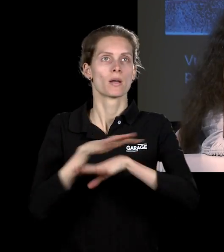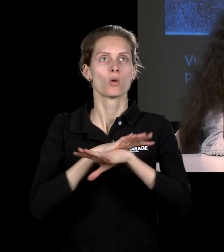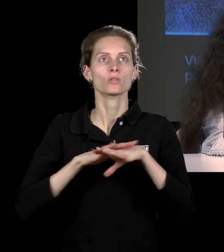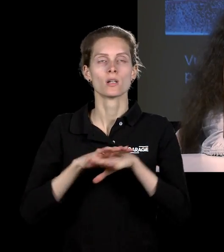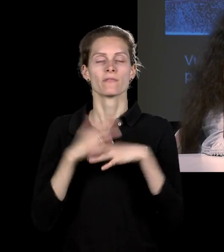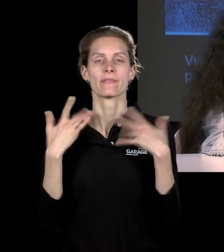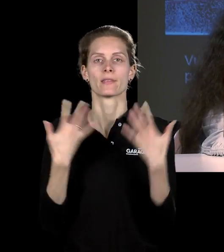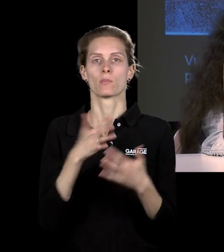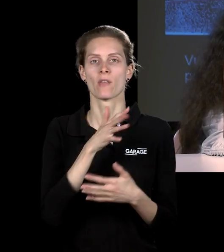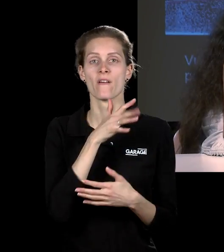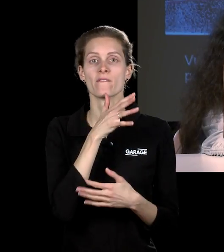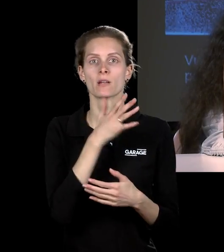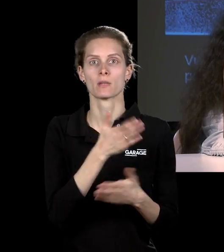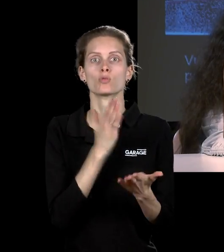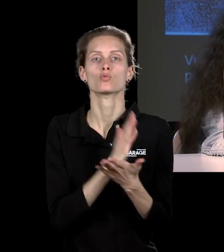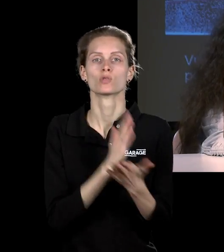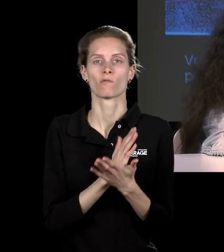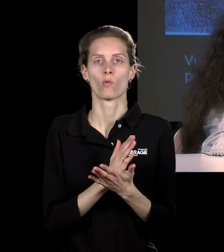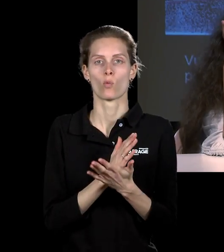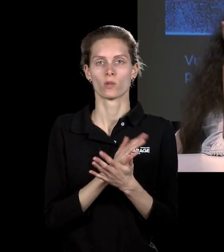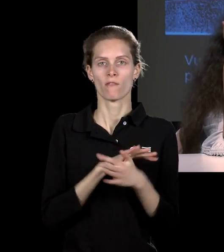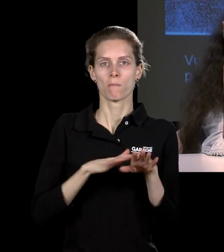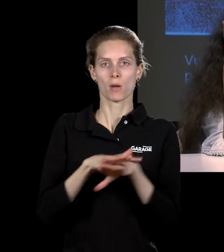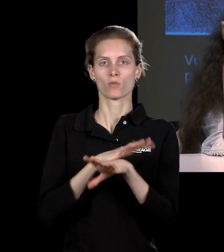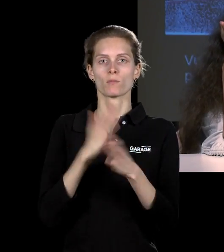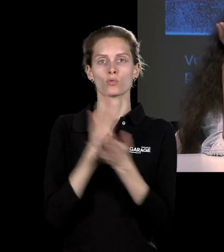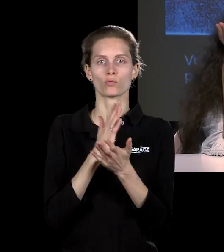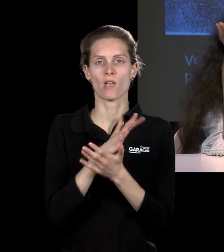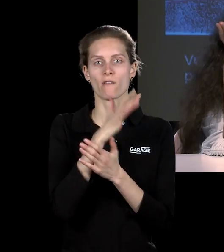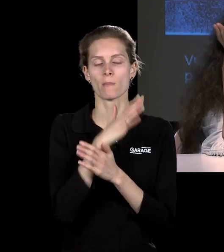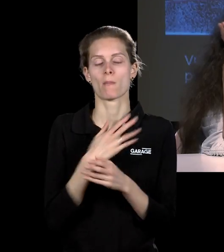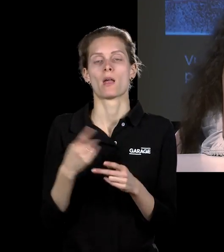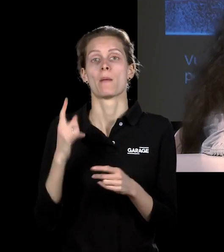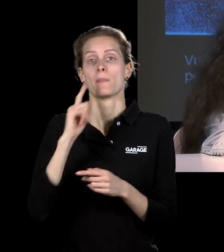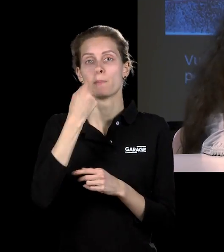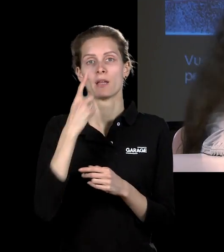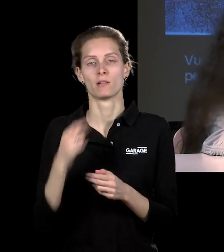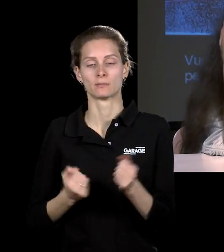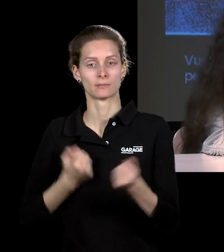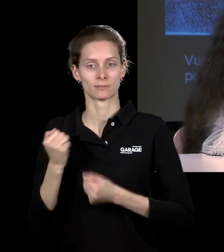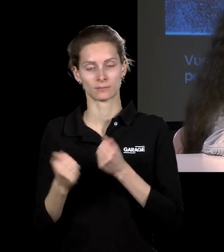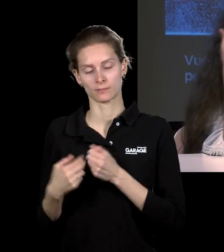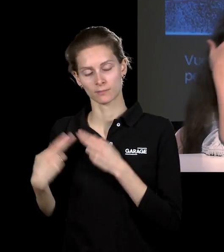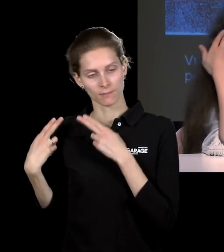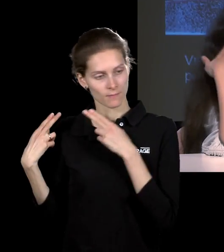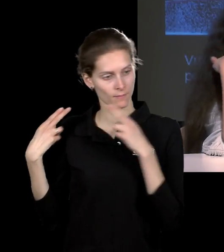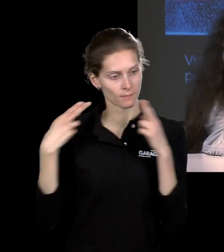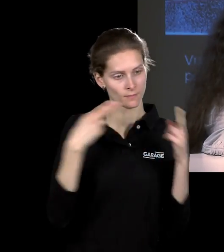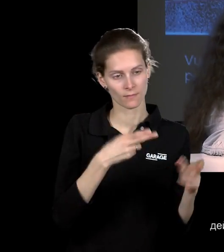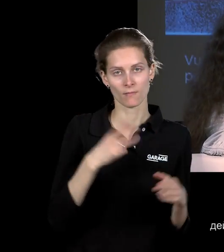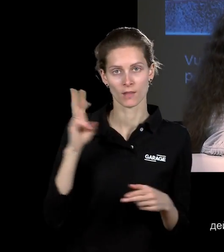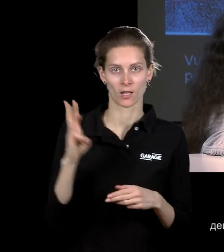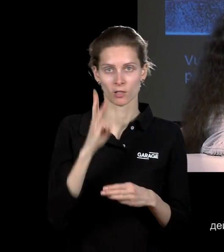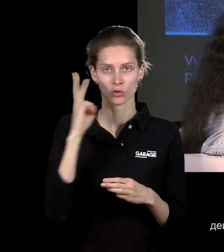во времени. Потому что для того, чтобы, во-первых, добраться до этого места в Лас-Вегасе, под Лас-Вегасом нужно